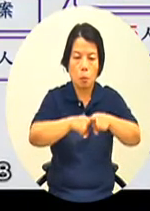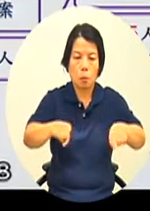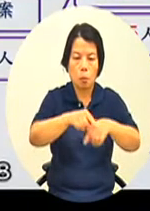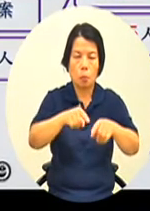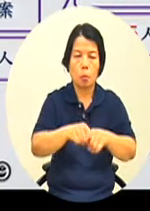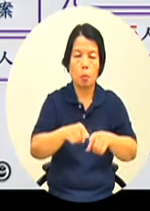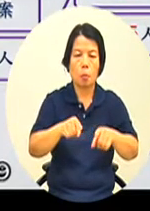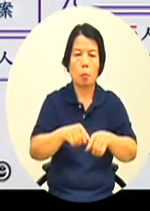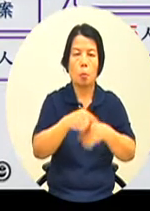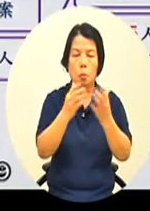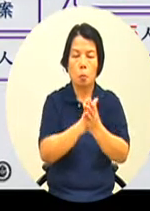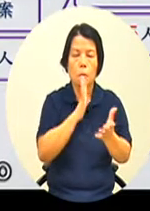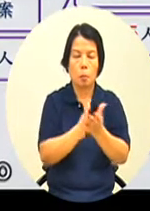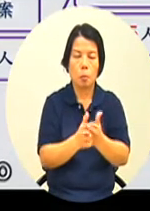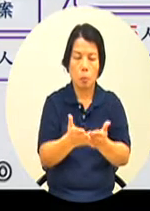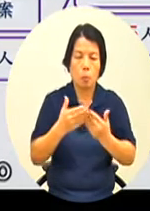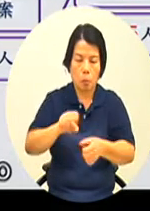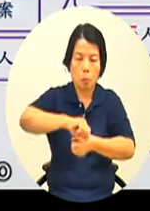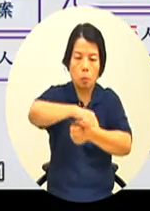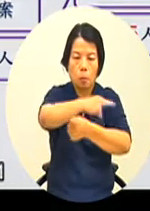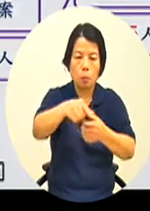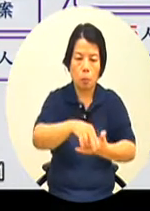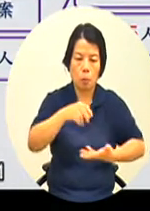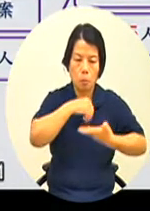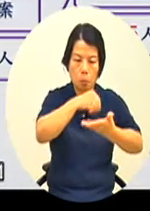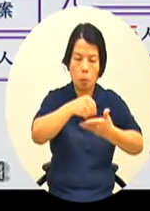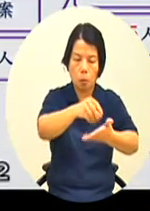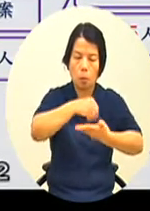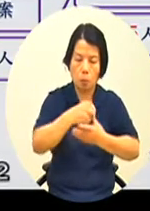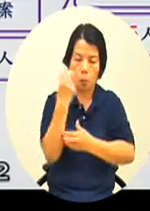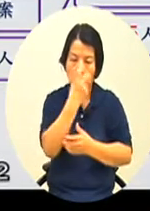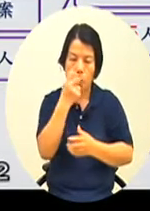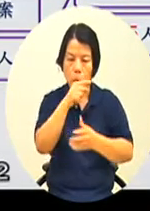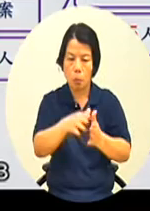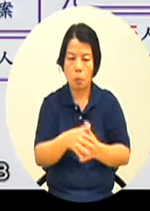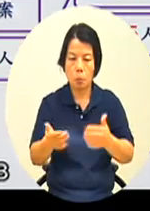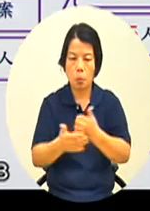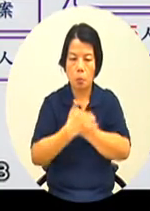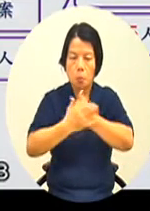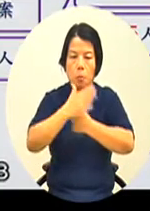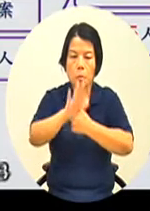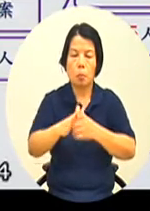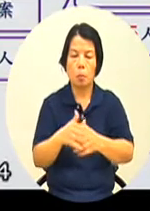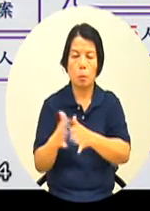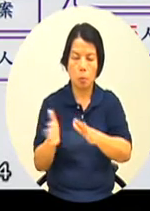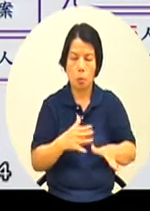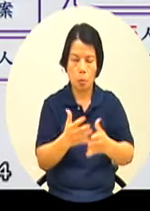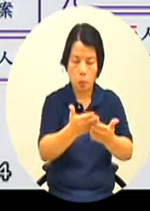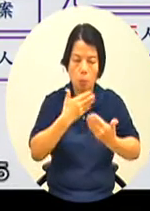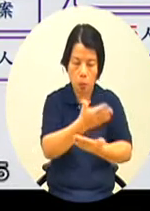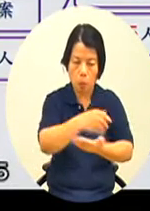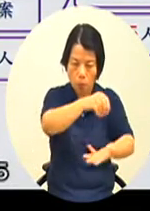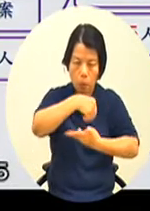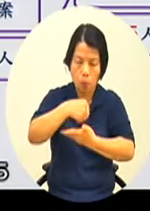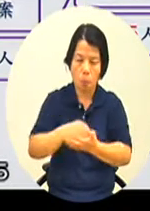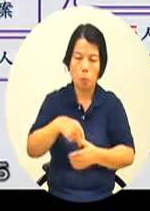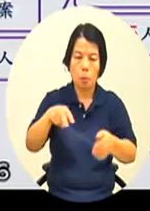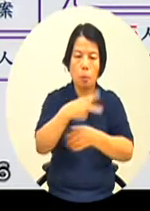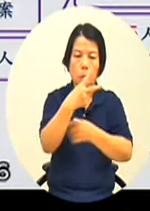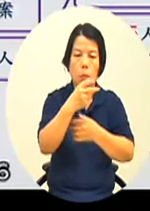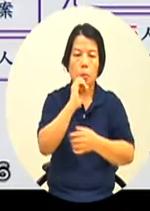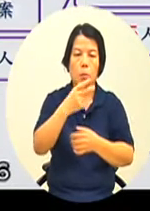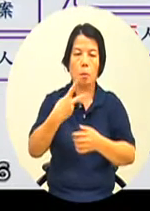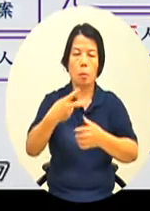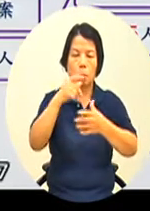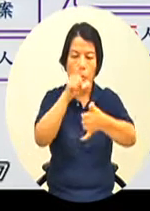事人的权益保障，来强化调查的品质跟效能。我们这一期办理查处工作方面，我们有受理澄清检举案件202件，